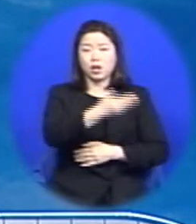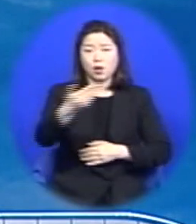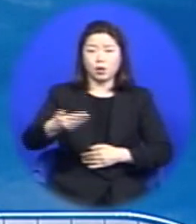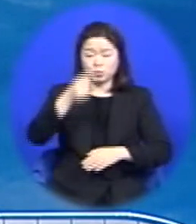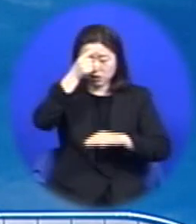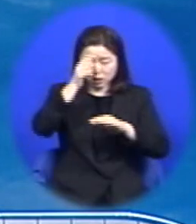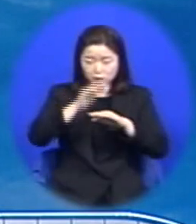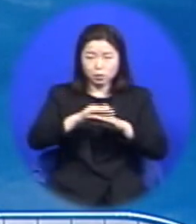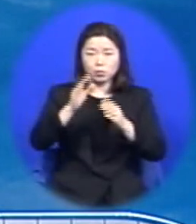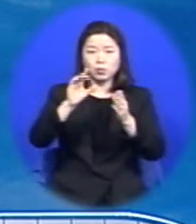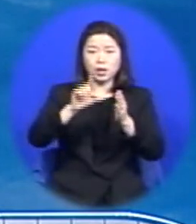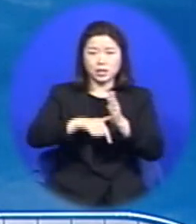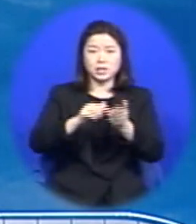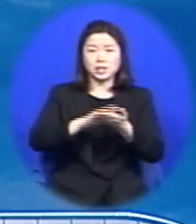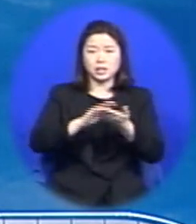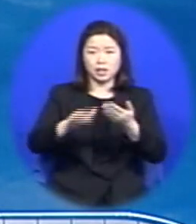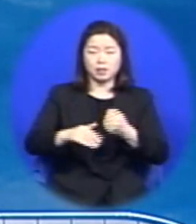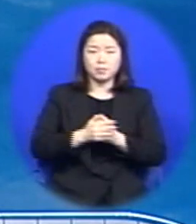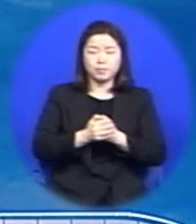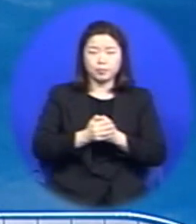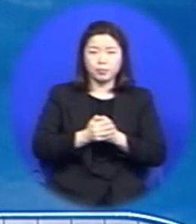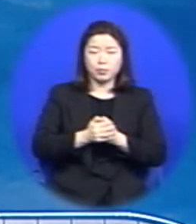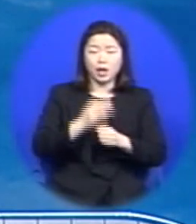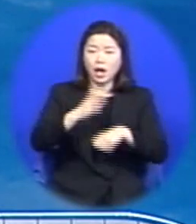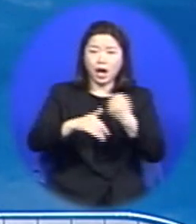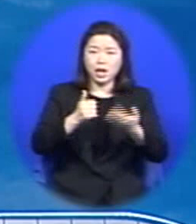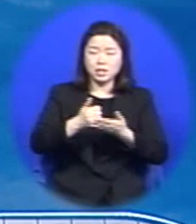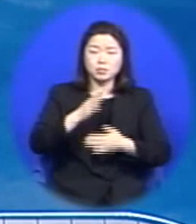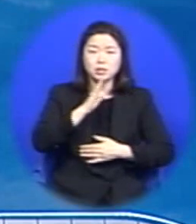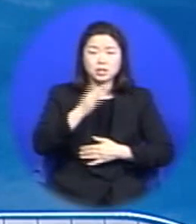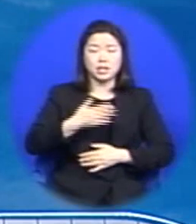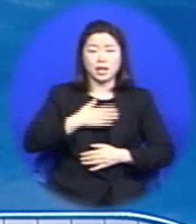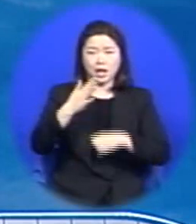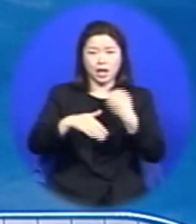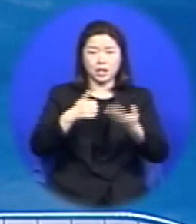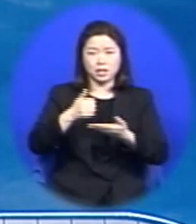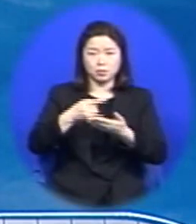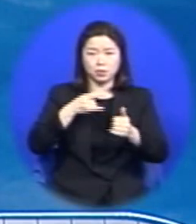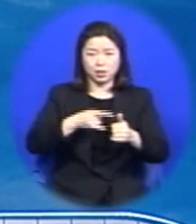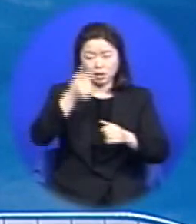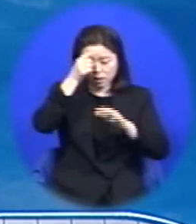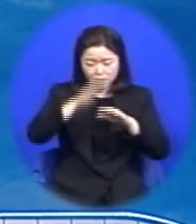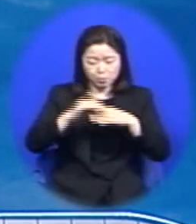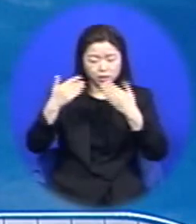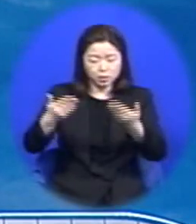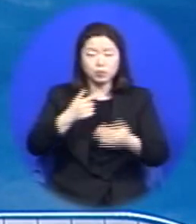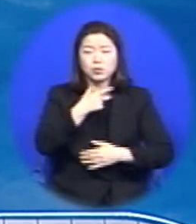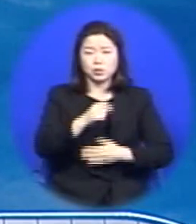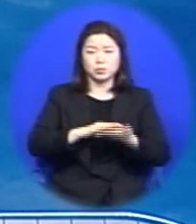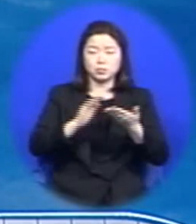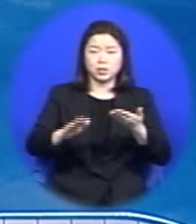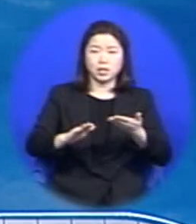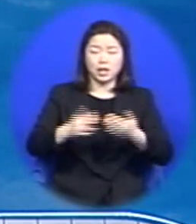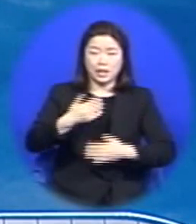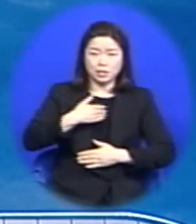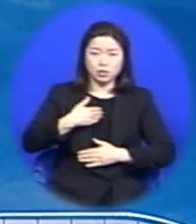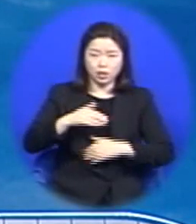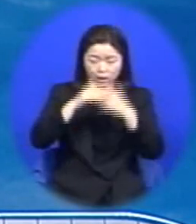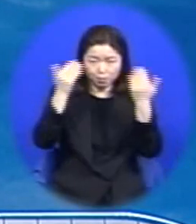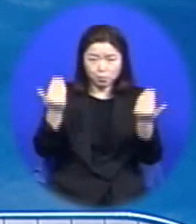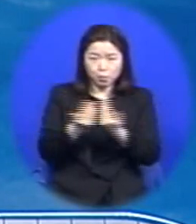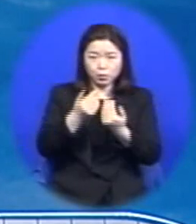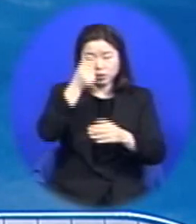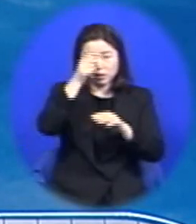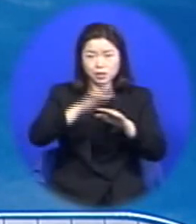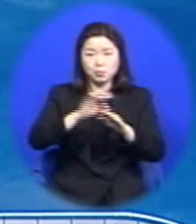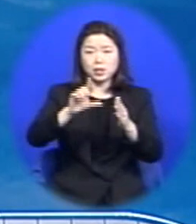때 하나님, 제가 진짜 예배 드려보겠습니다. 이제부터 저에게 모든 예배 시간은